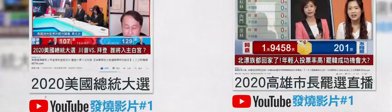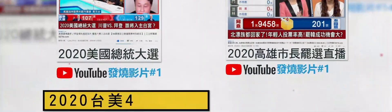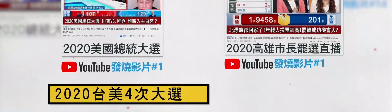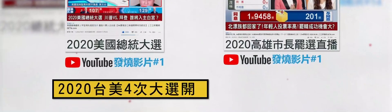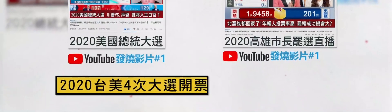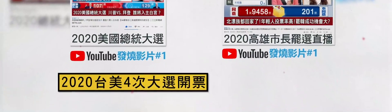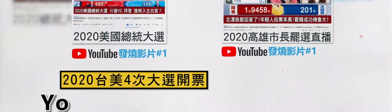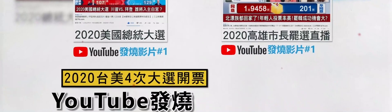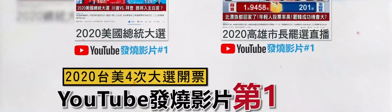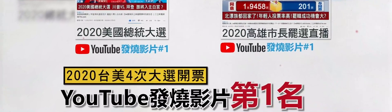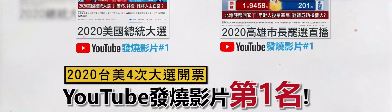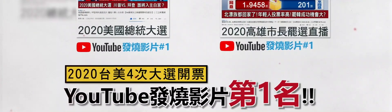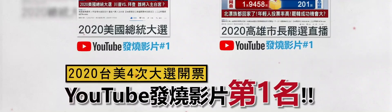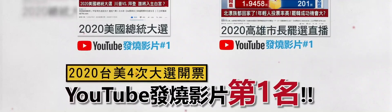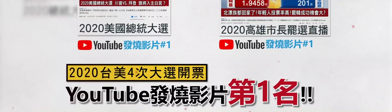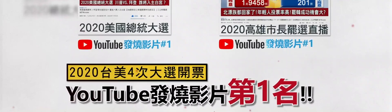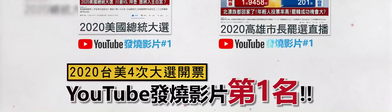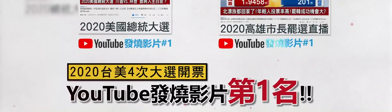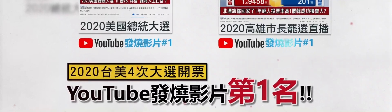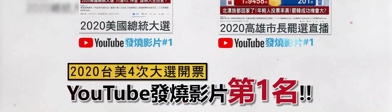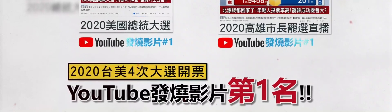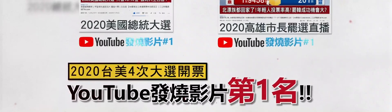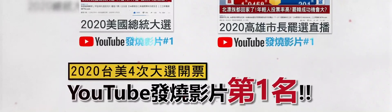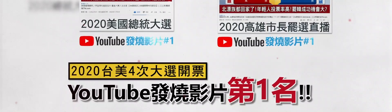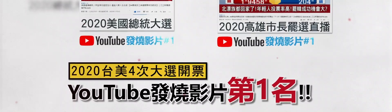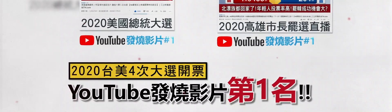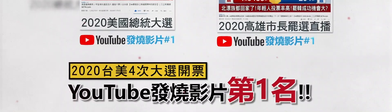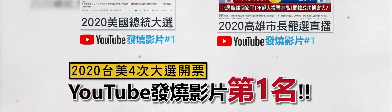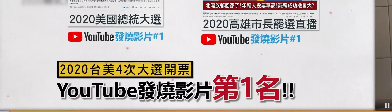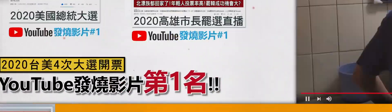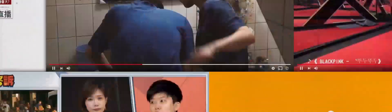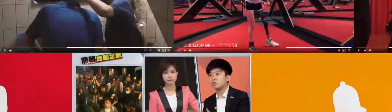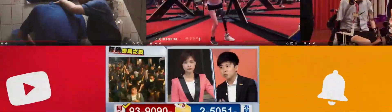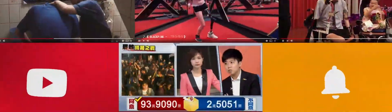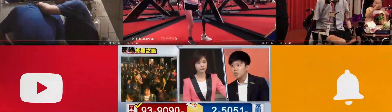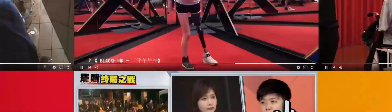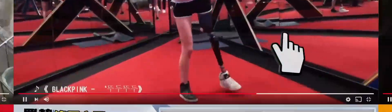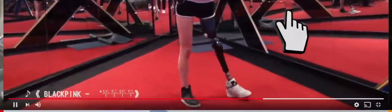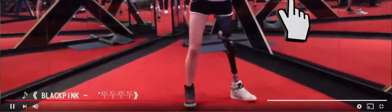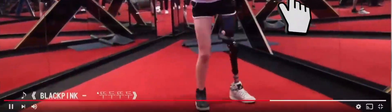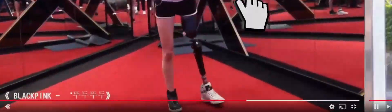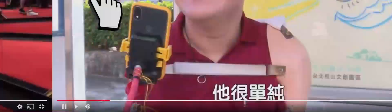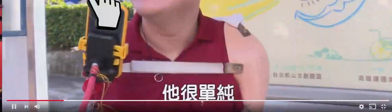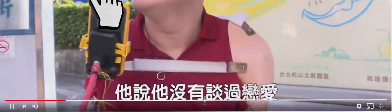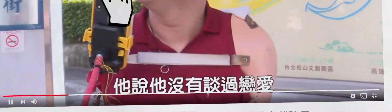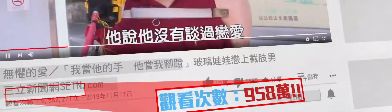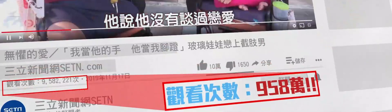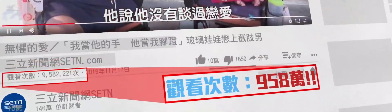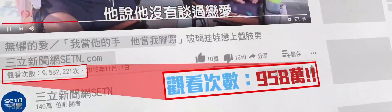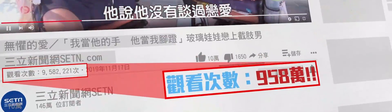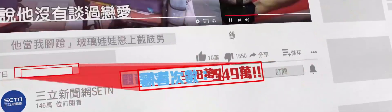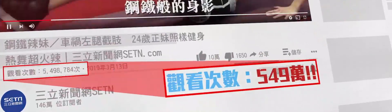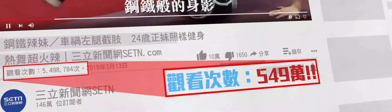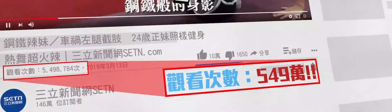94要客诉，2020台美4次大选蝉联发烧影片第一名。人生惊叹号，台湾最温暖正